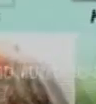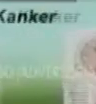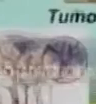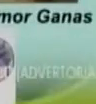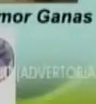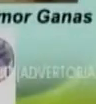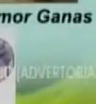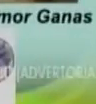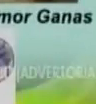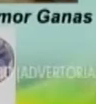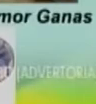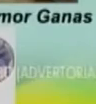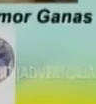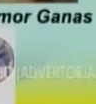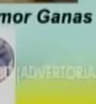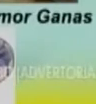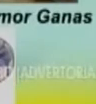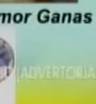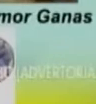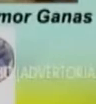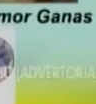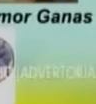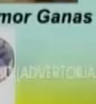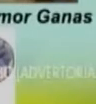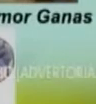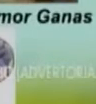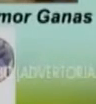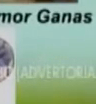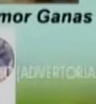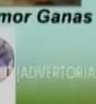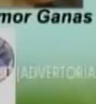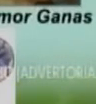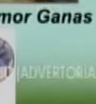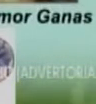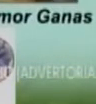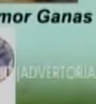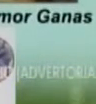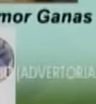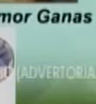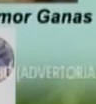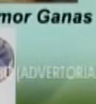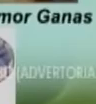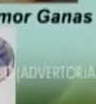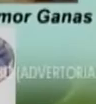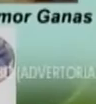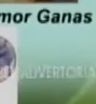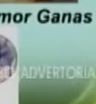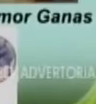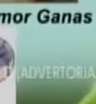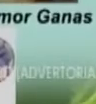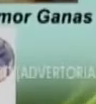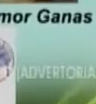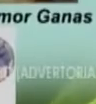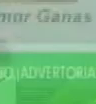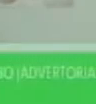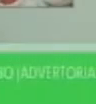seperti katarak, prostat, diabetes, kanker, tumor ganas, jantung,